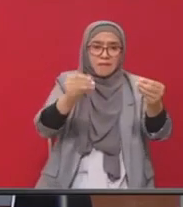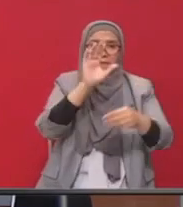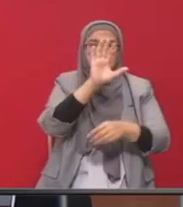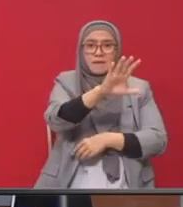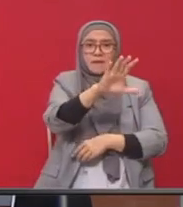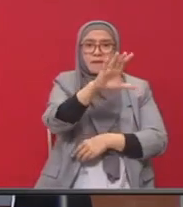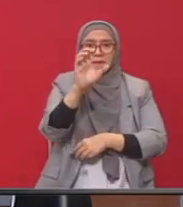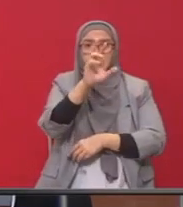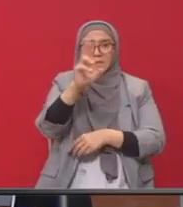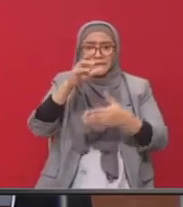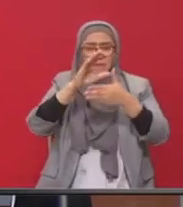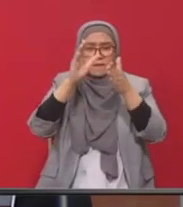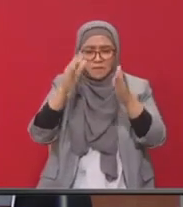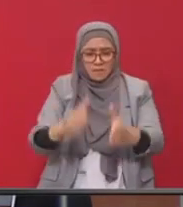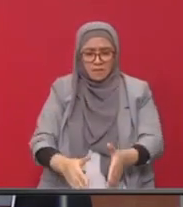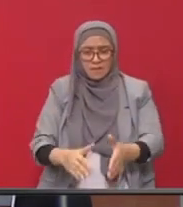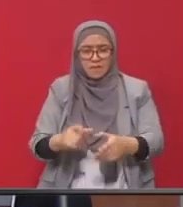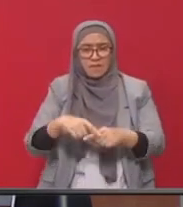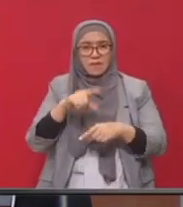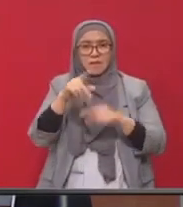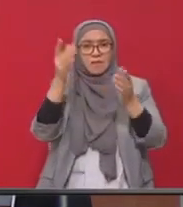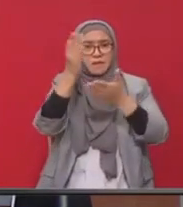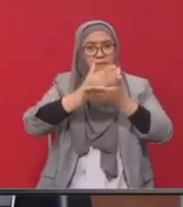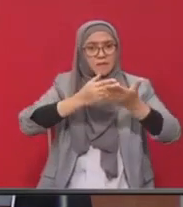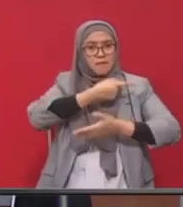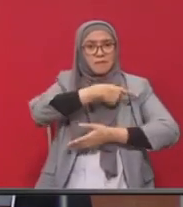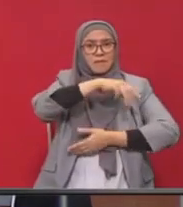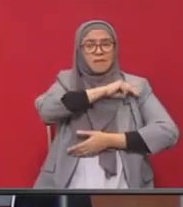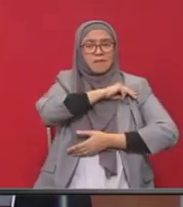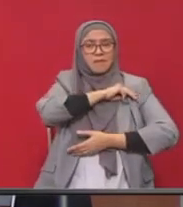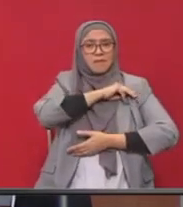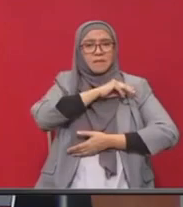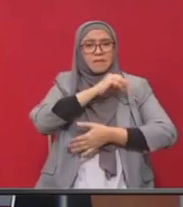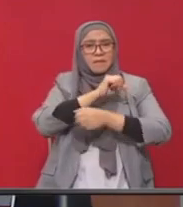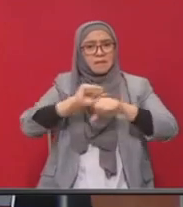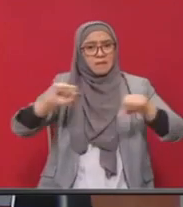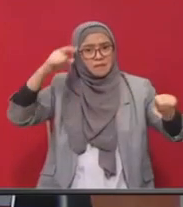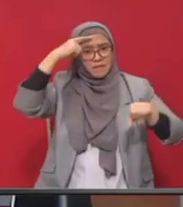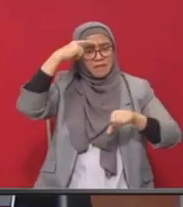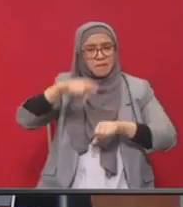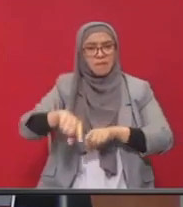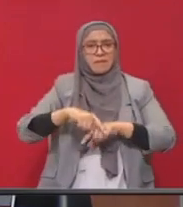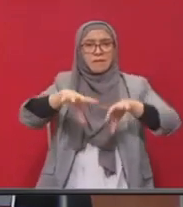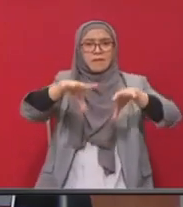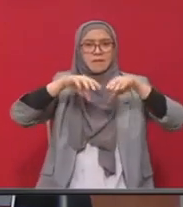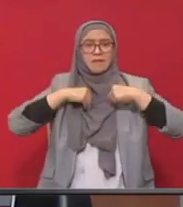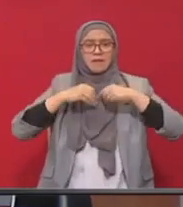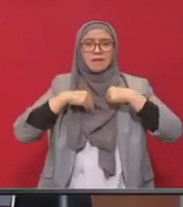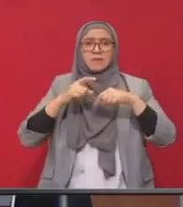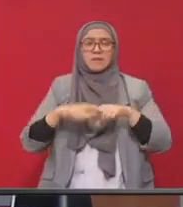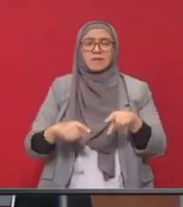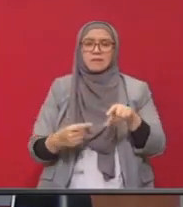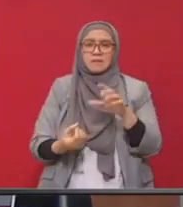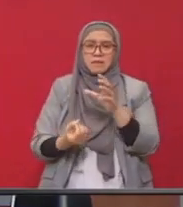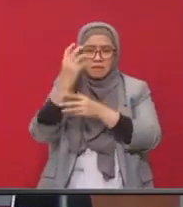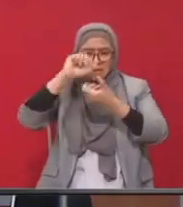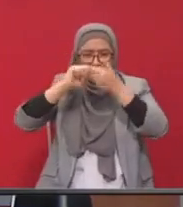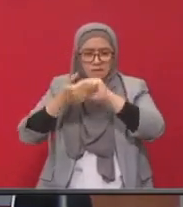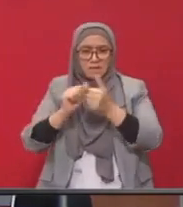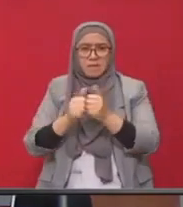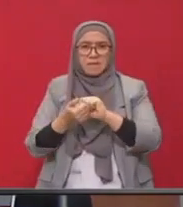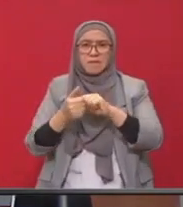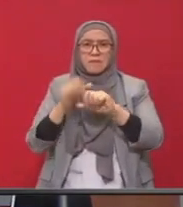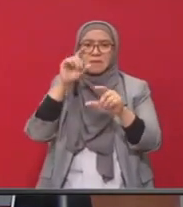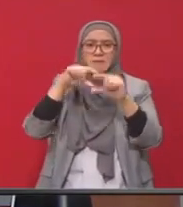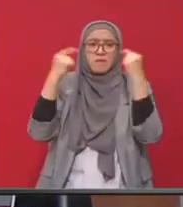uang jadi Adakah pihak Kementerian bersedia menerima Ledakkan mereka yang tergolong D pada miskin